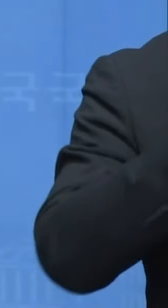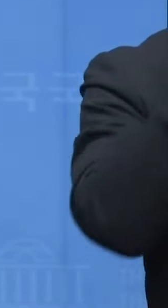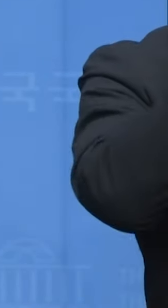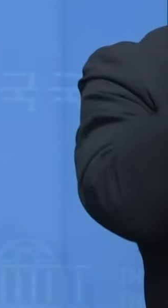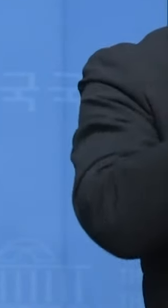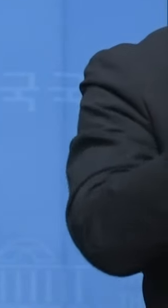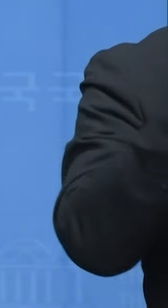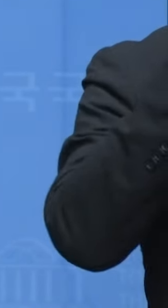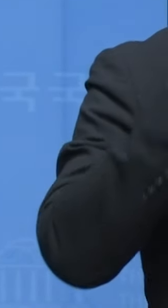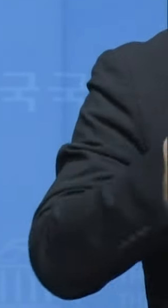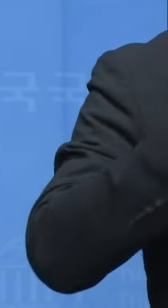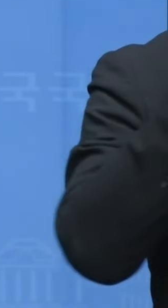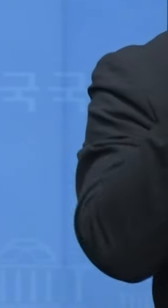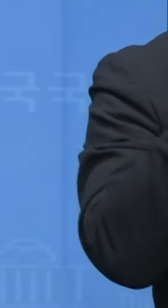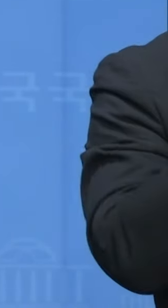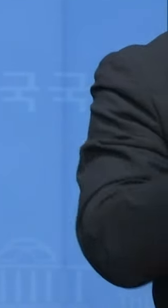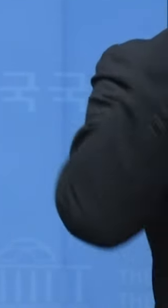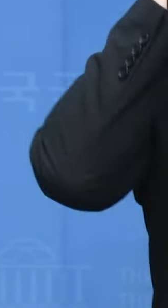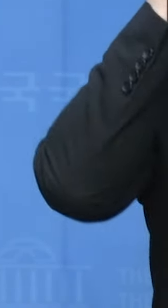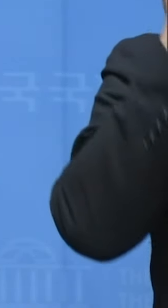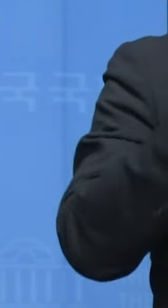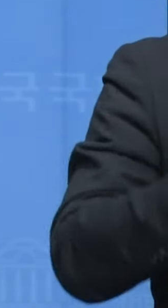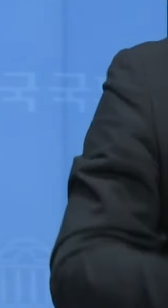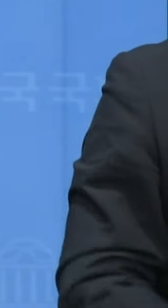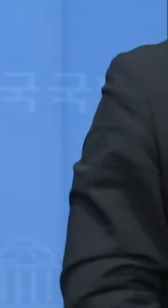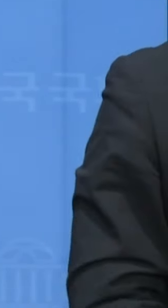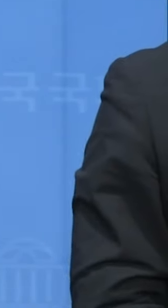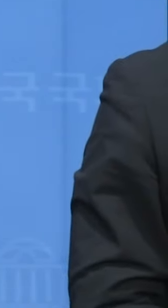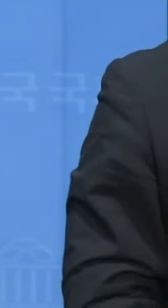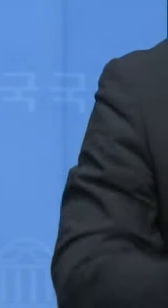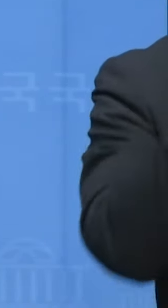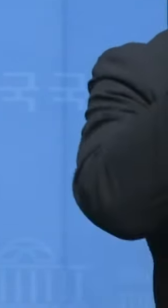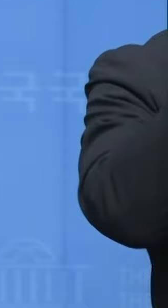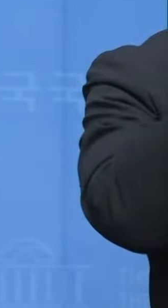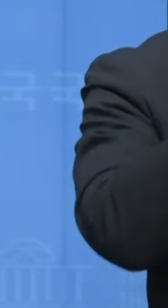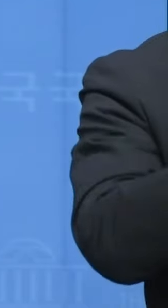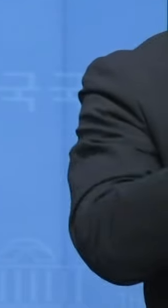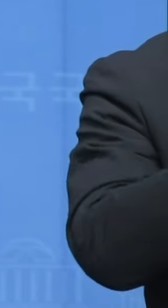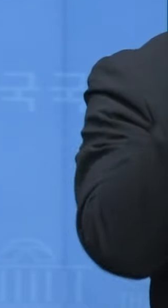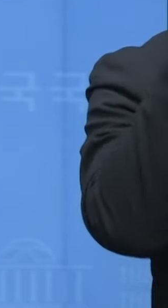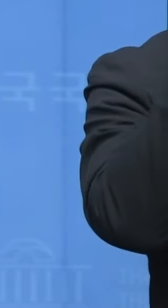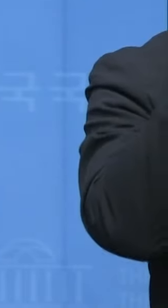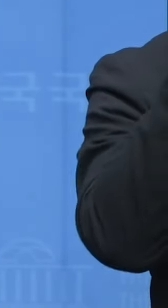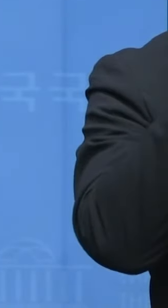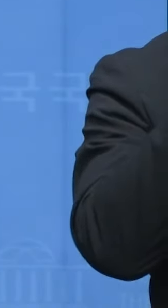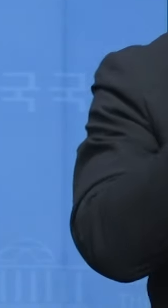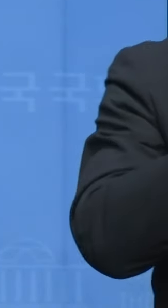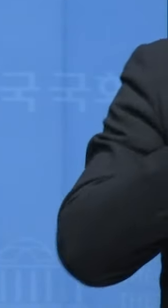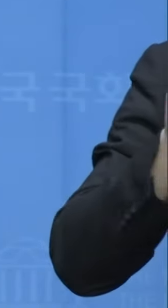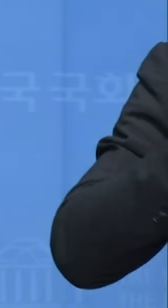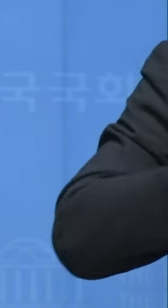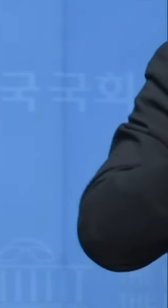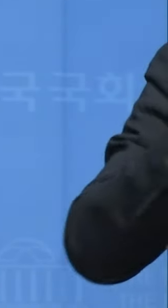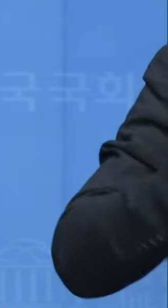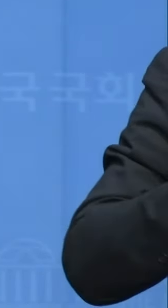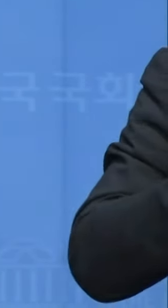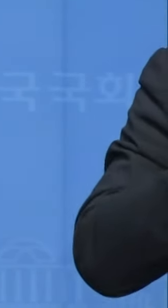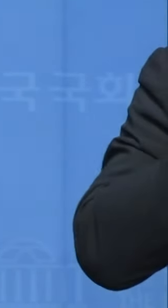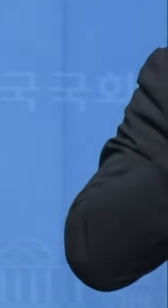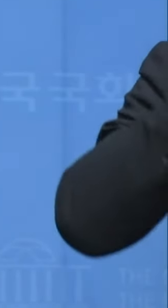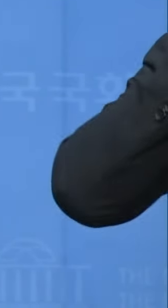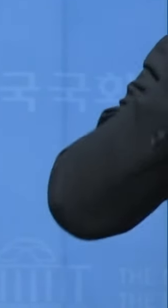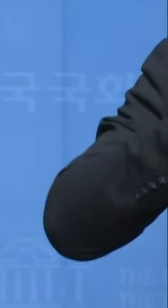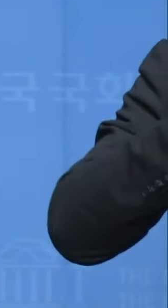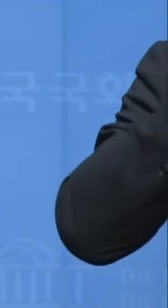처리한 것이 맞습니까 해당 사원이 검찰 독재 정권의 눈치를 보고 야당을 경영하거나 언론을 탄압하기 위해 이중